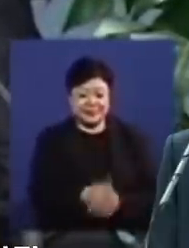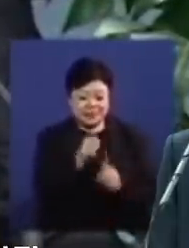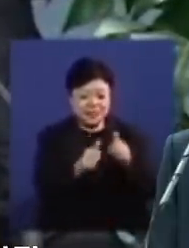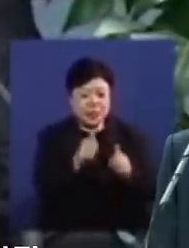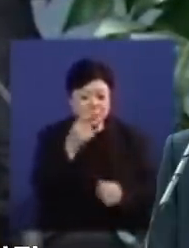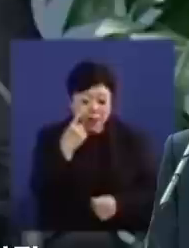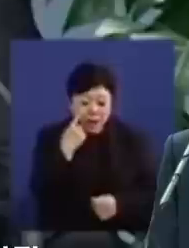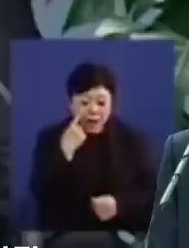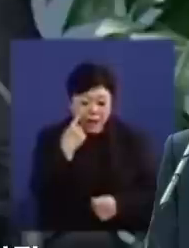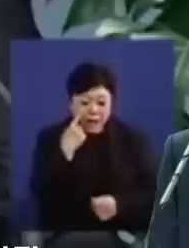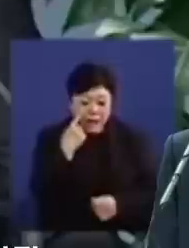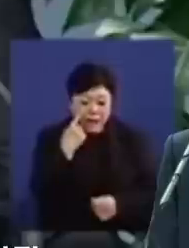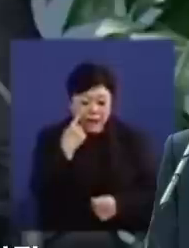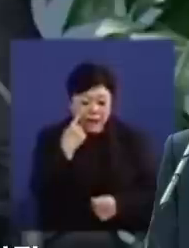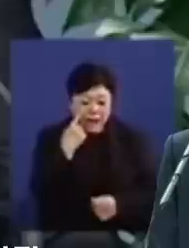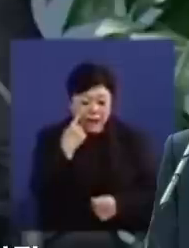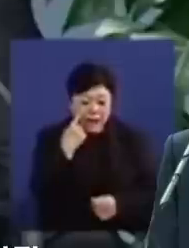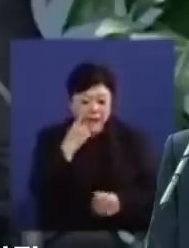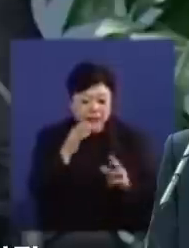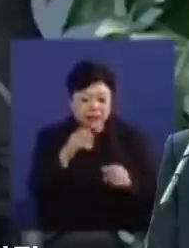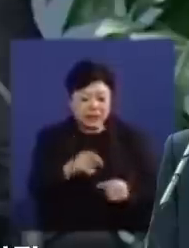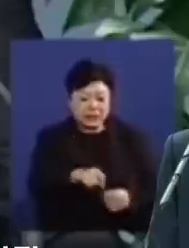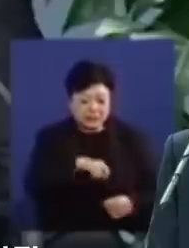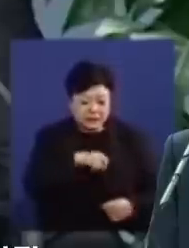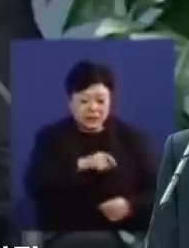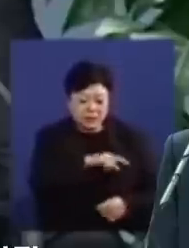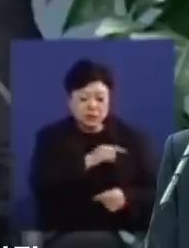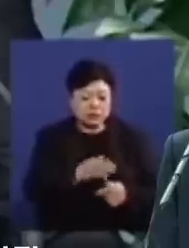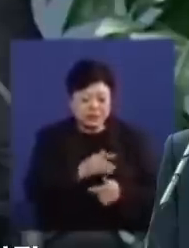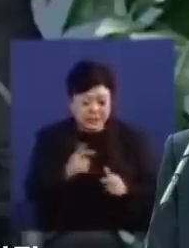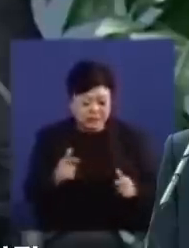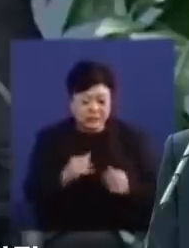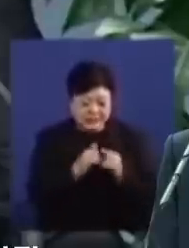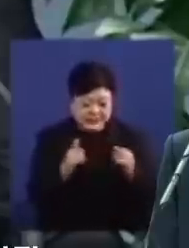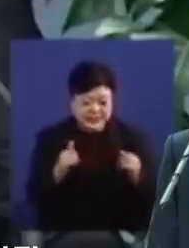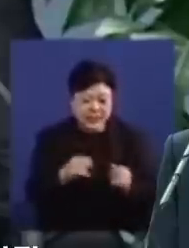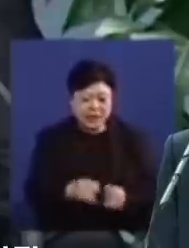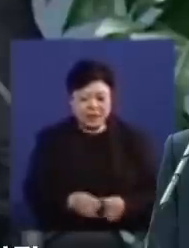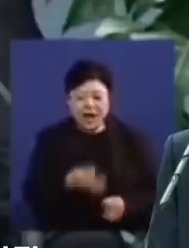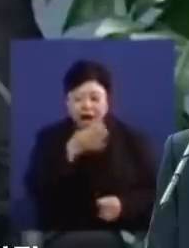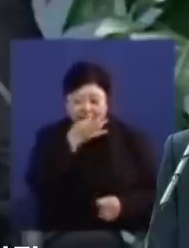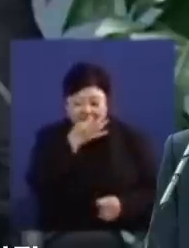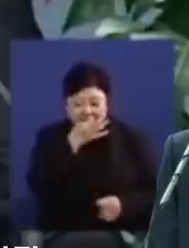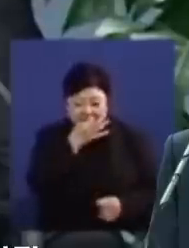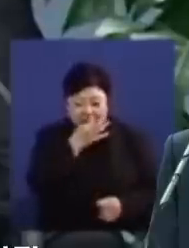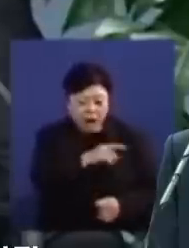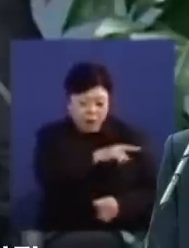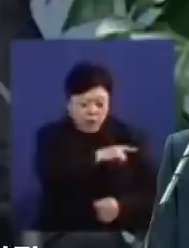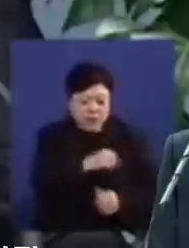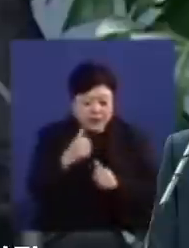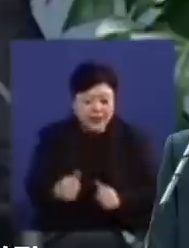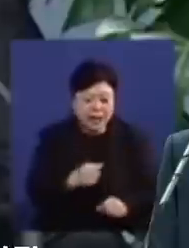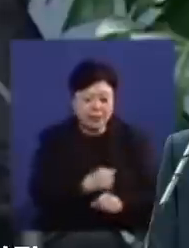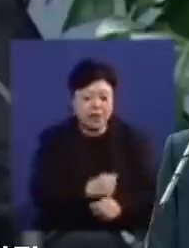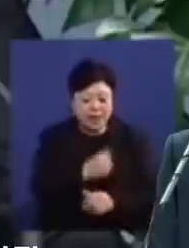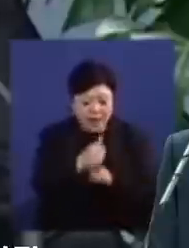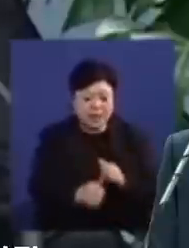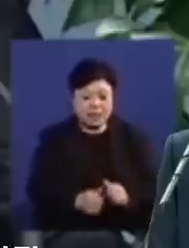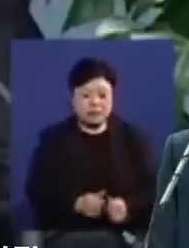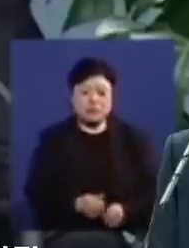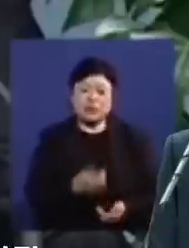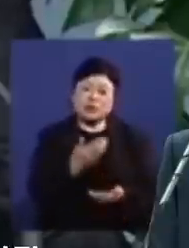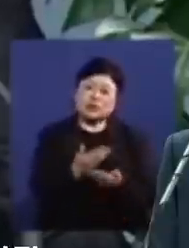시험해서 그 나라가 그 일을 먼저 구하지 않고 내가 인간의 탐욕을 따라서 해도 하나님 해